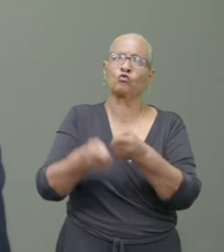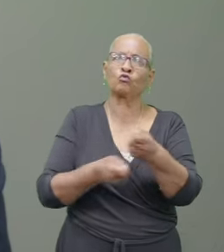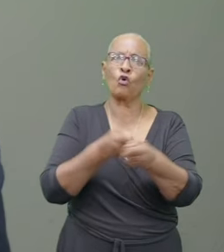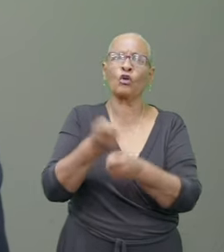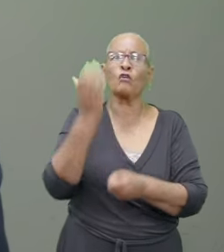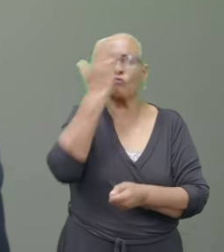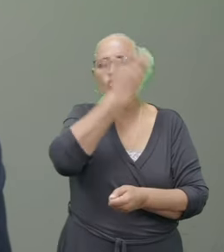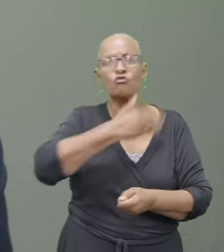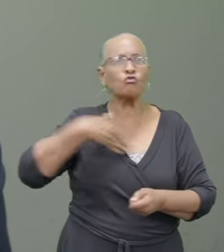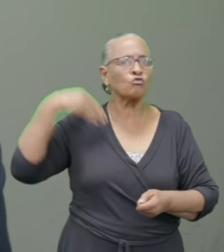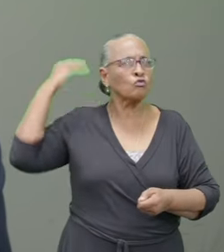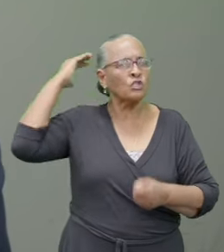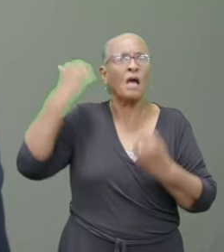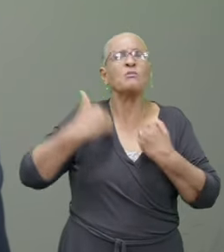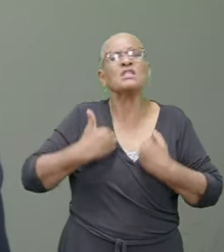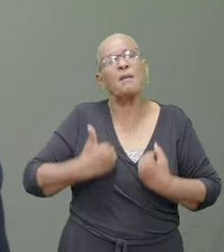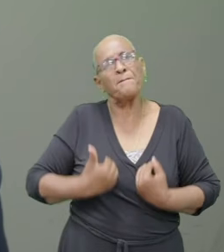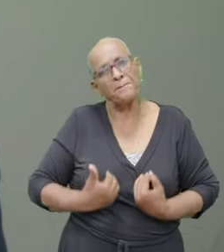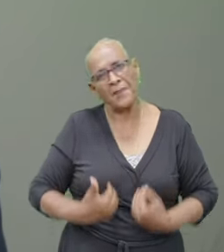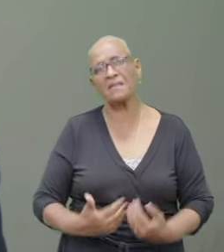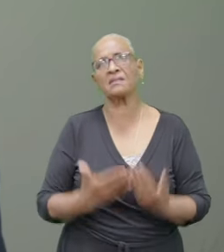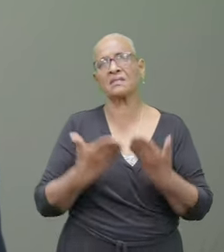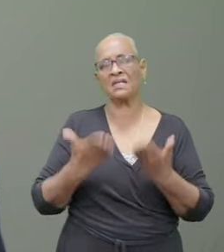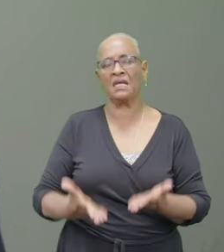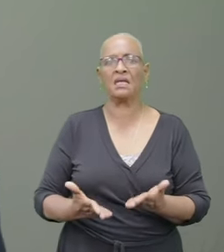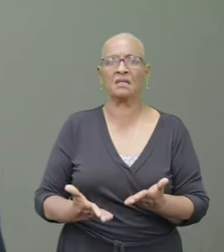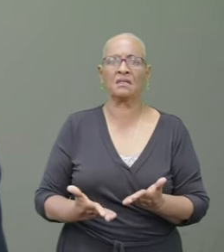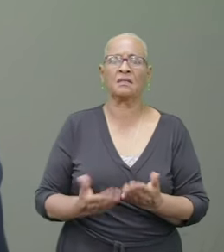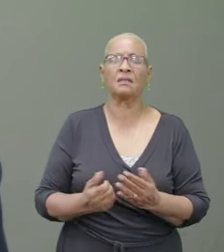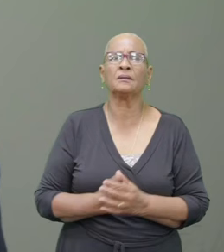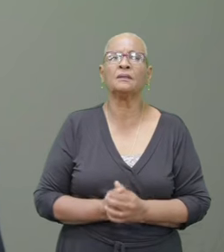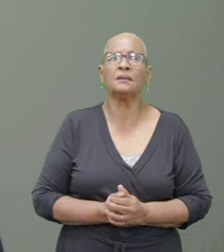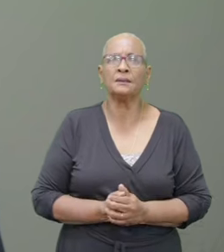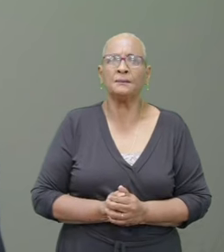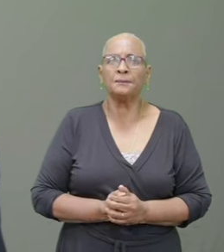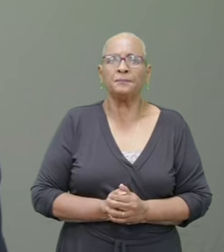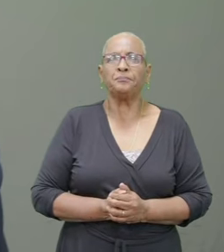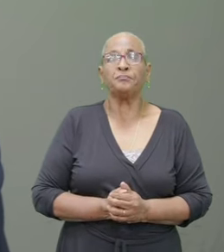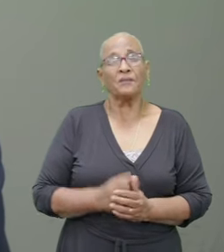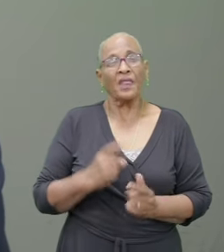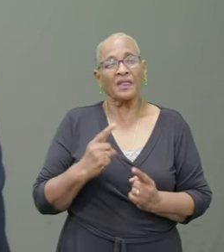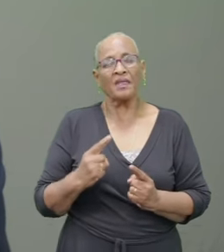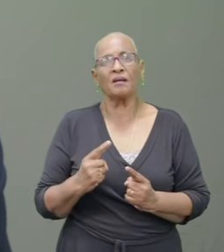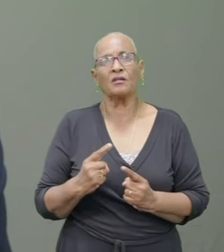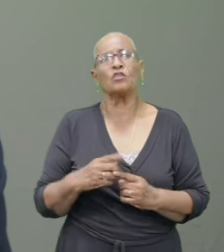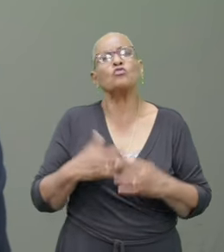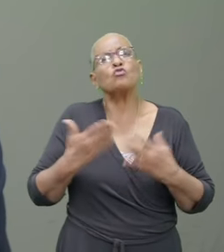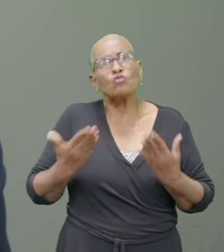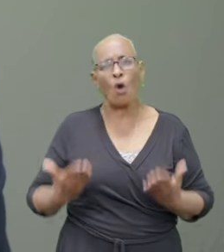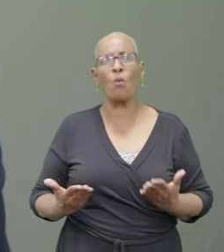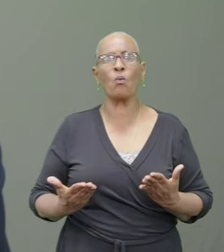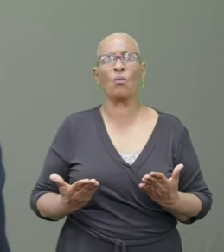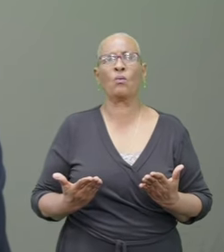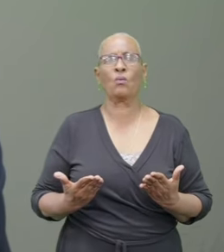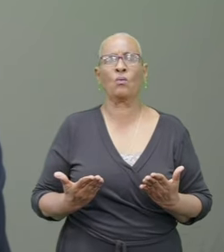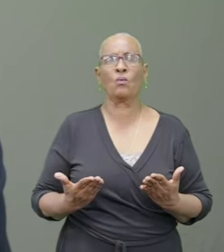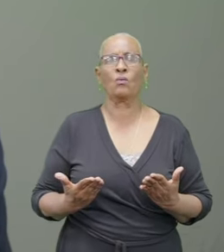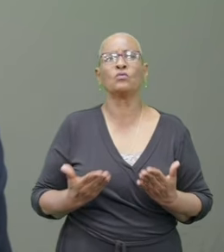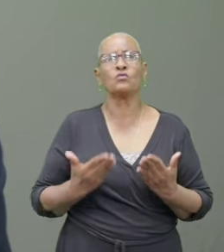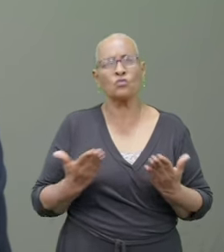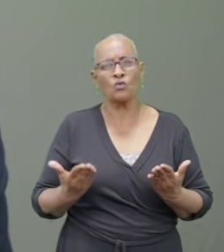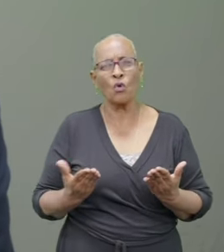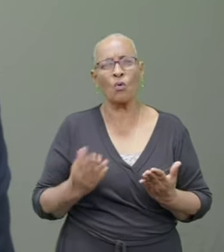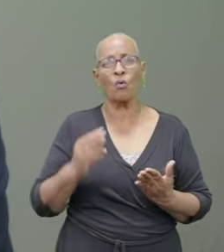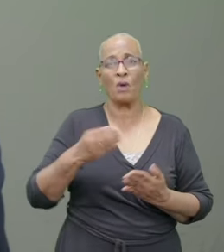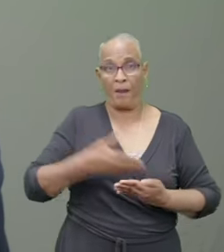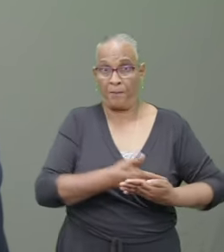ja, aan mensen die in Suriname aanwezig zijn. En zo is dus ook de NICU een